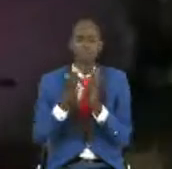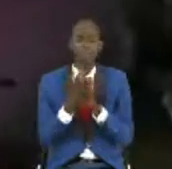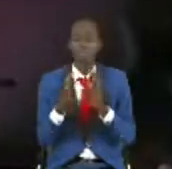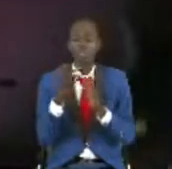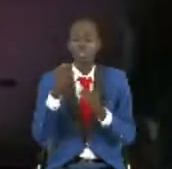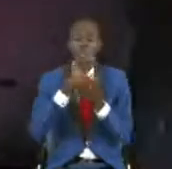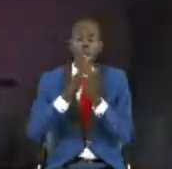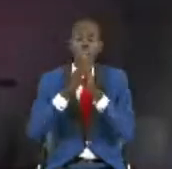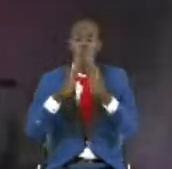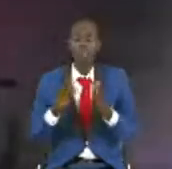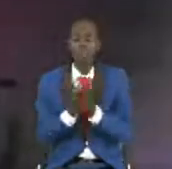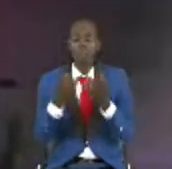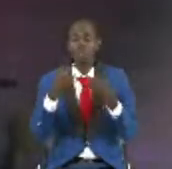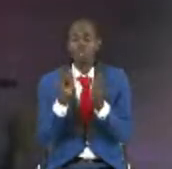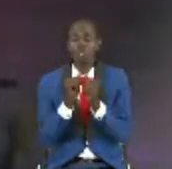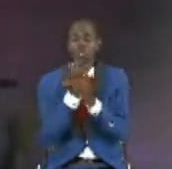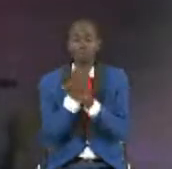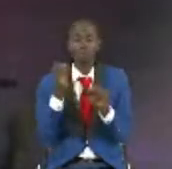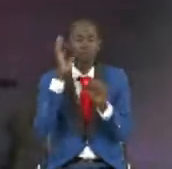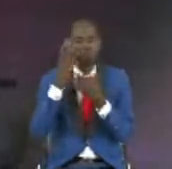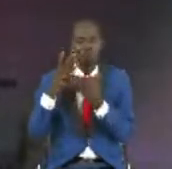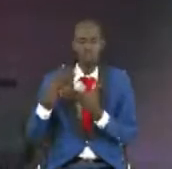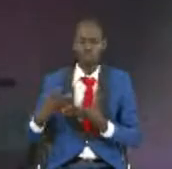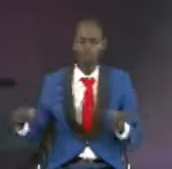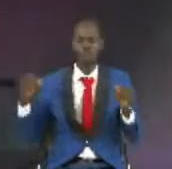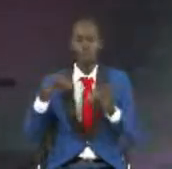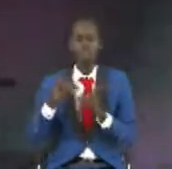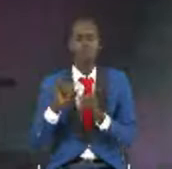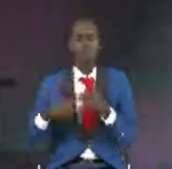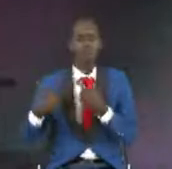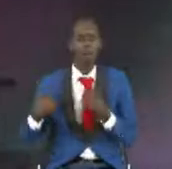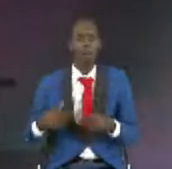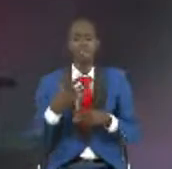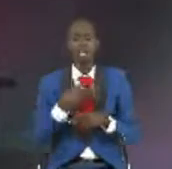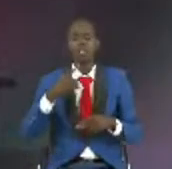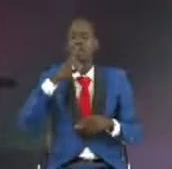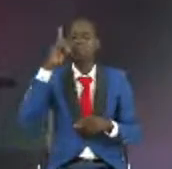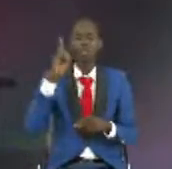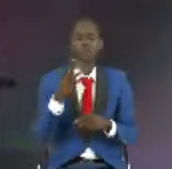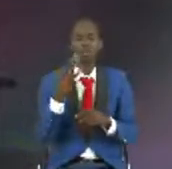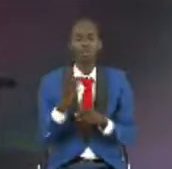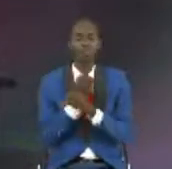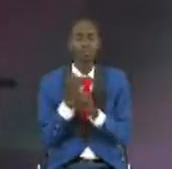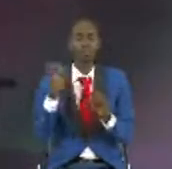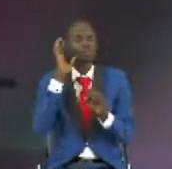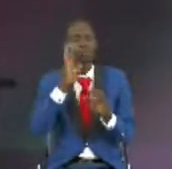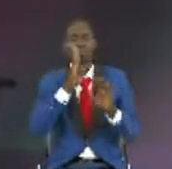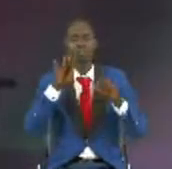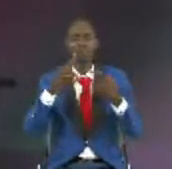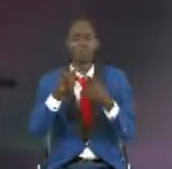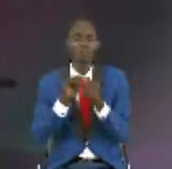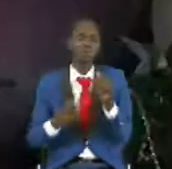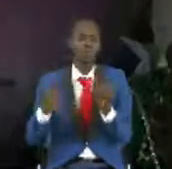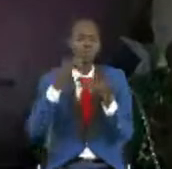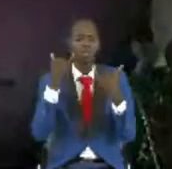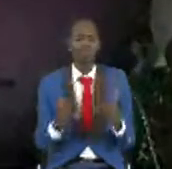salut soit établie dans chaque cœur. Et l'assurance du salut leur soit donnée maintenant sans